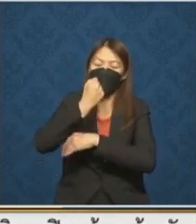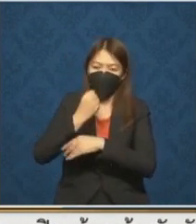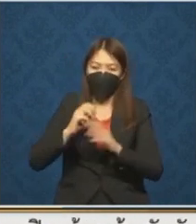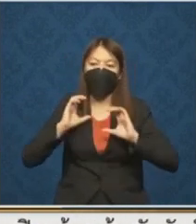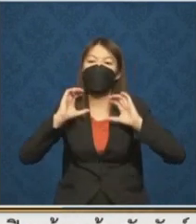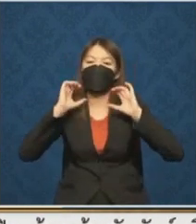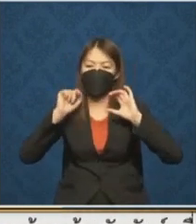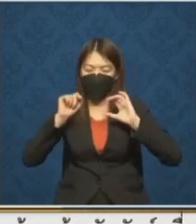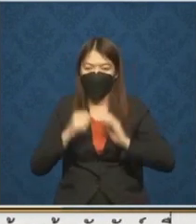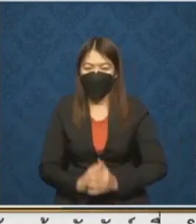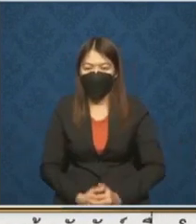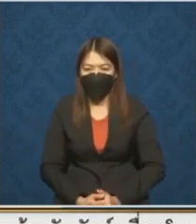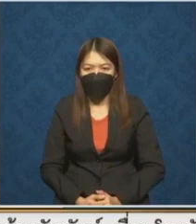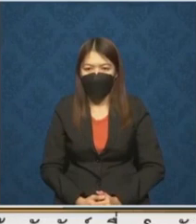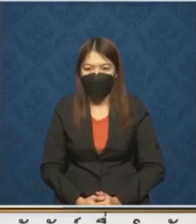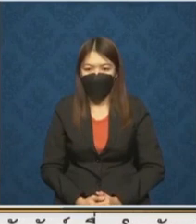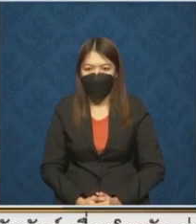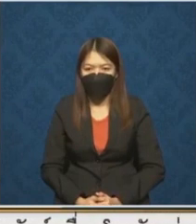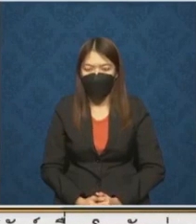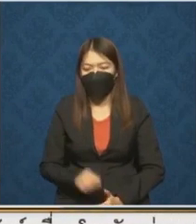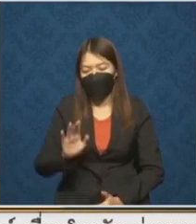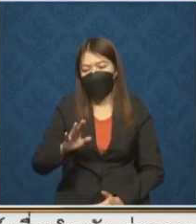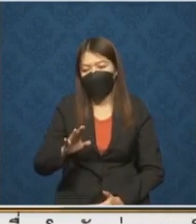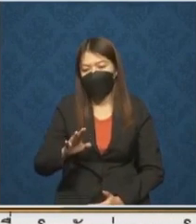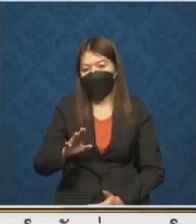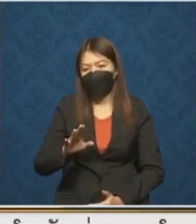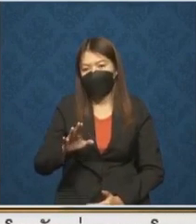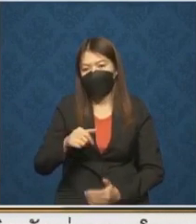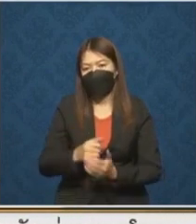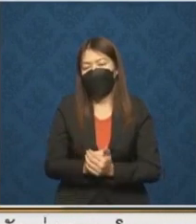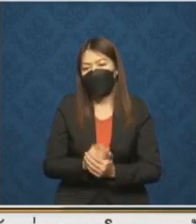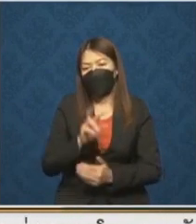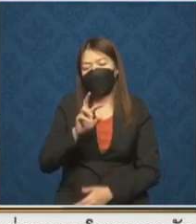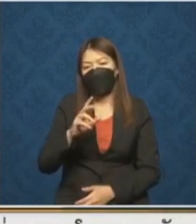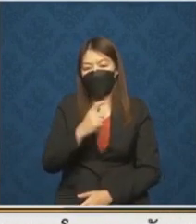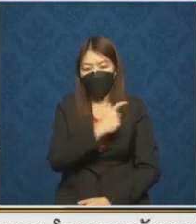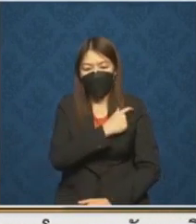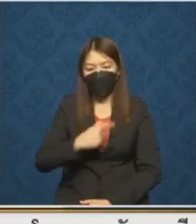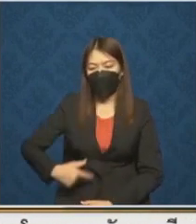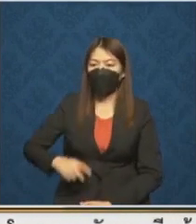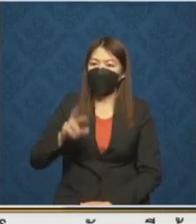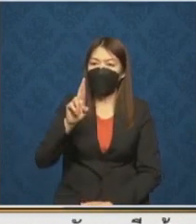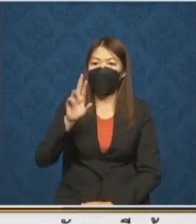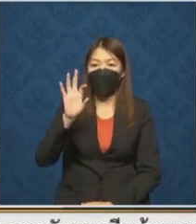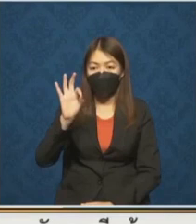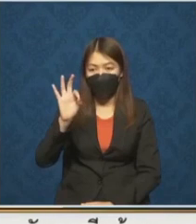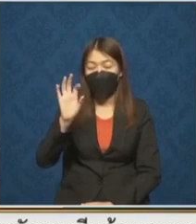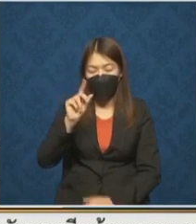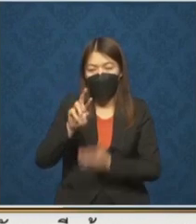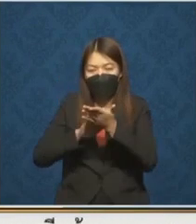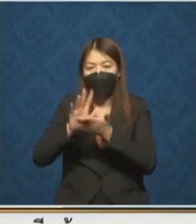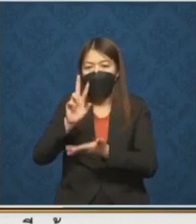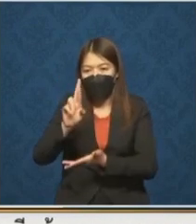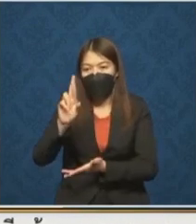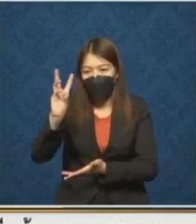็นที่ดินที่ได้เขียนไ้ใั้เป็ของร้นก้าวราชการท 6 ได้พระรชธานให้แล้วกเป็นที่ดิน